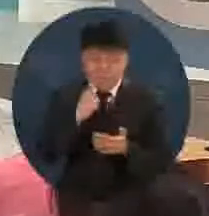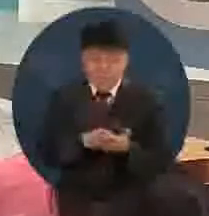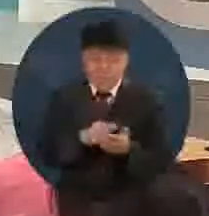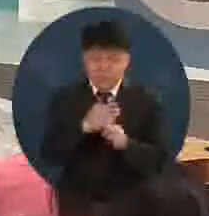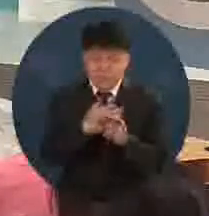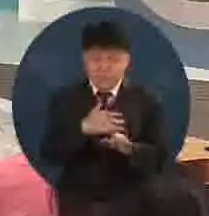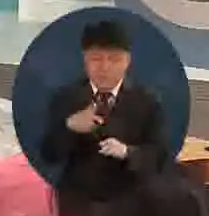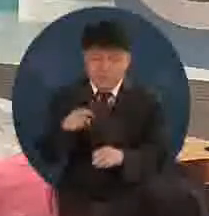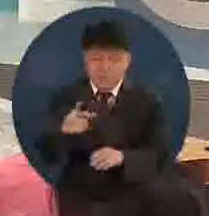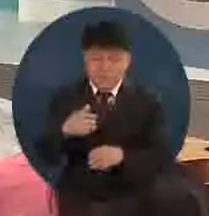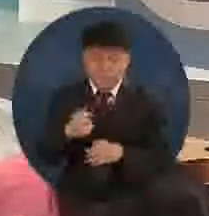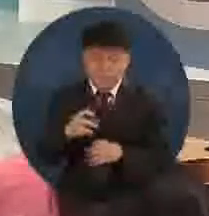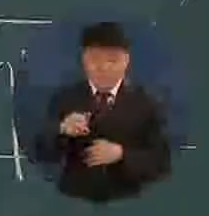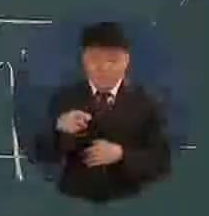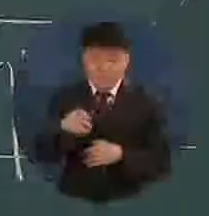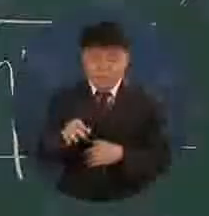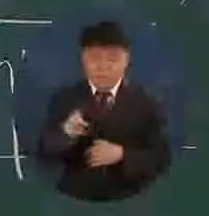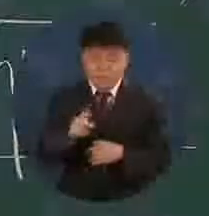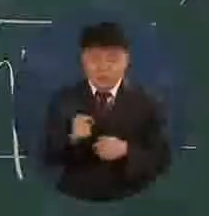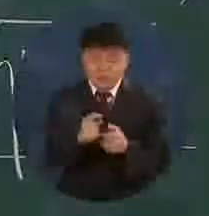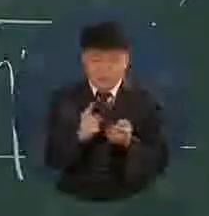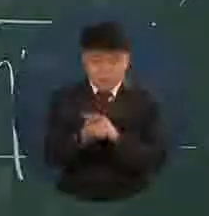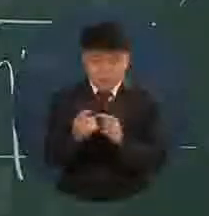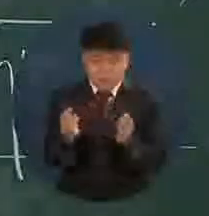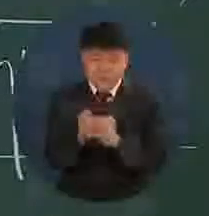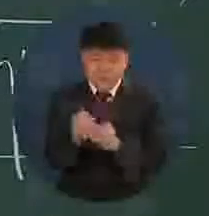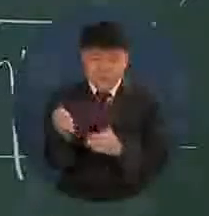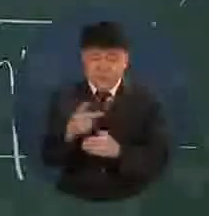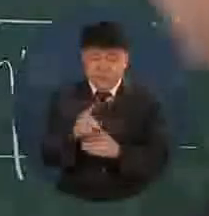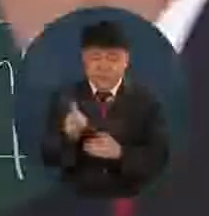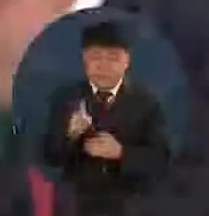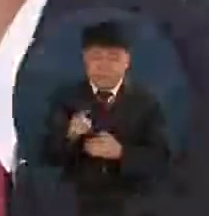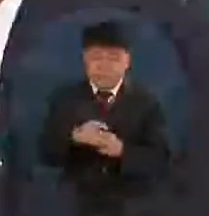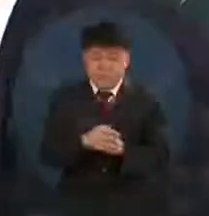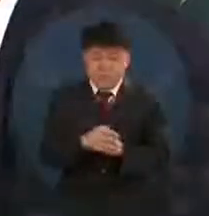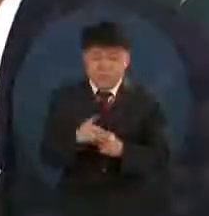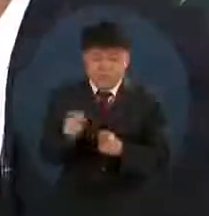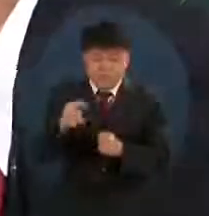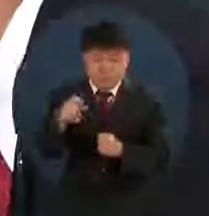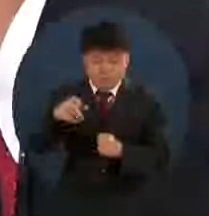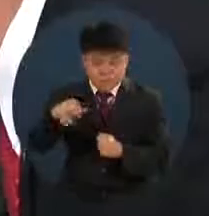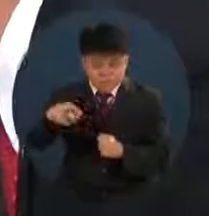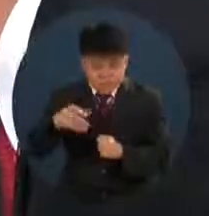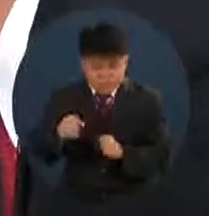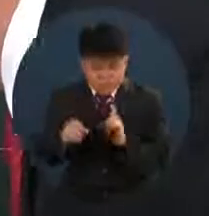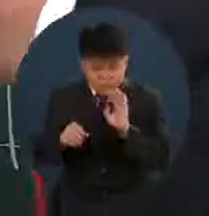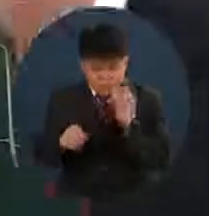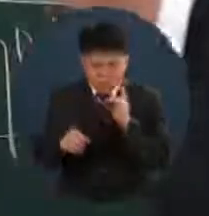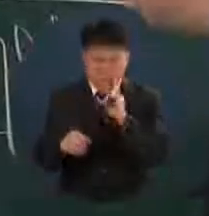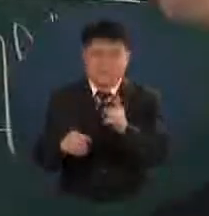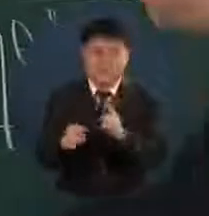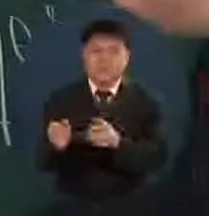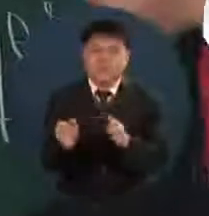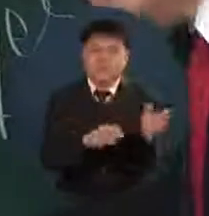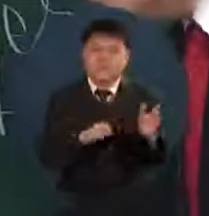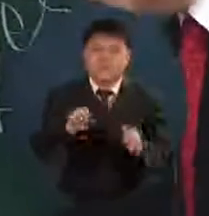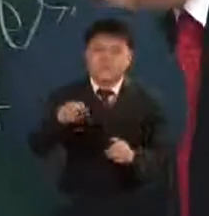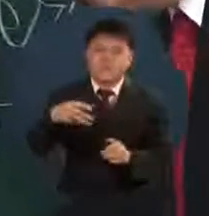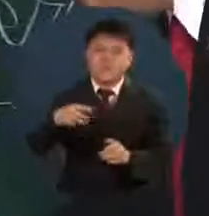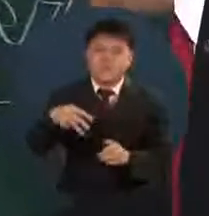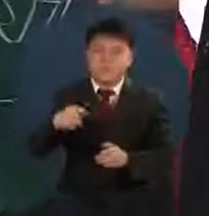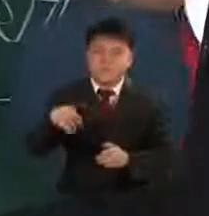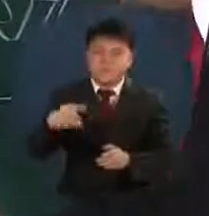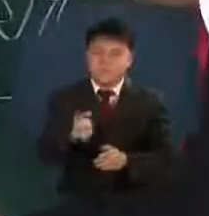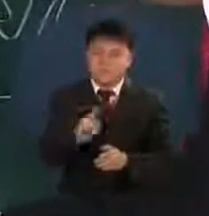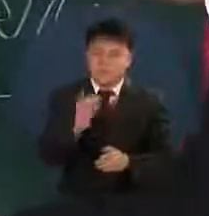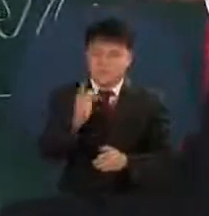천왕성으로 번역이 되고 넵튠이 해왕성이 되는 겁니다. 예, 그다음에 또 이제 플루토가 이제 발견돼서 이건